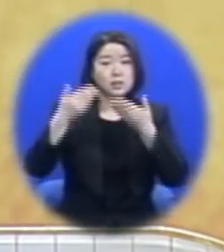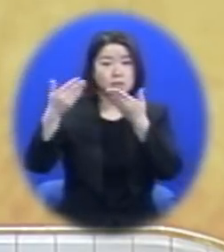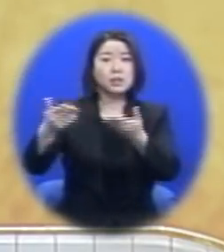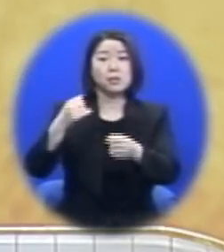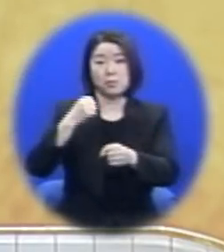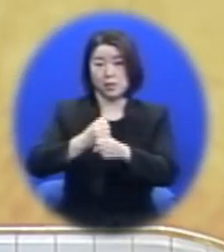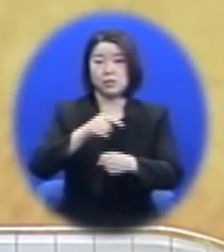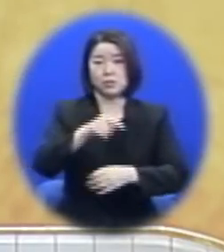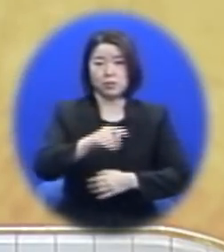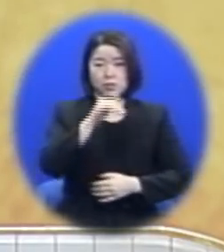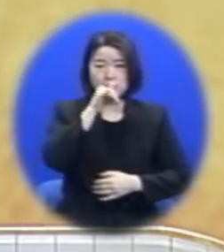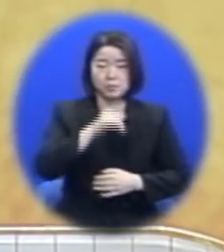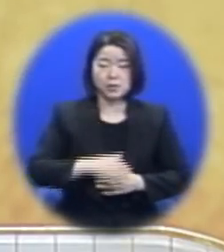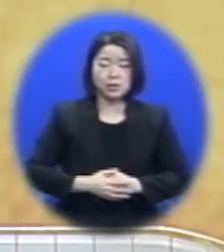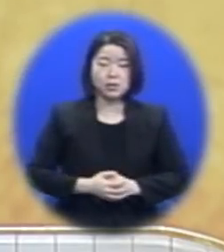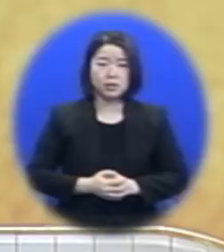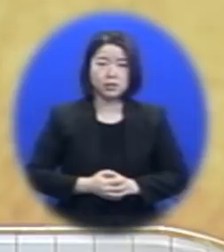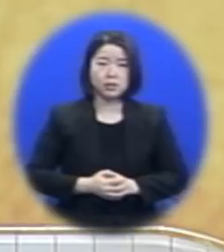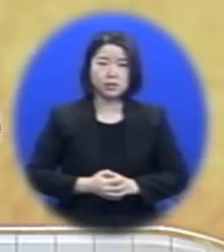것이거든요.